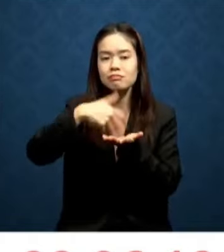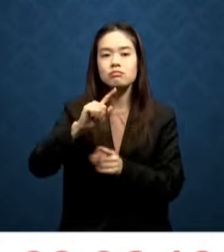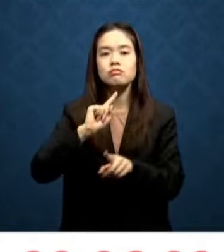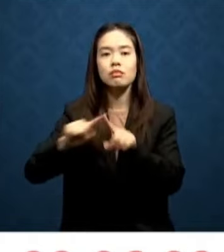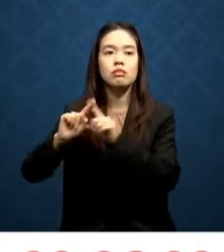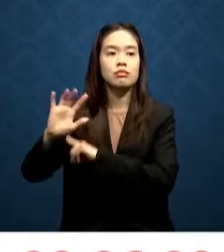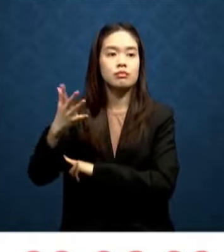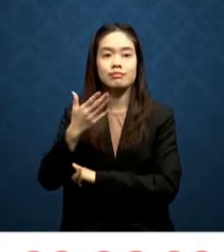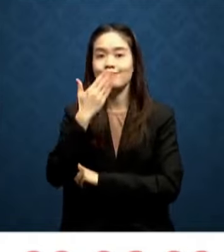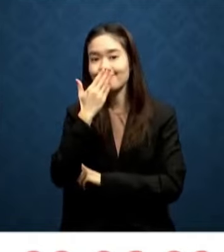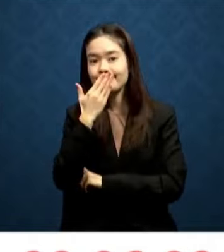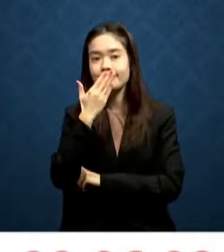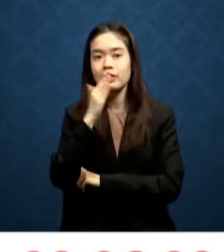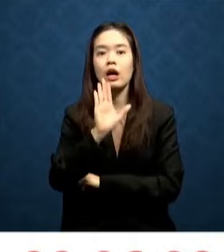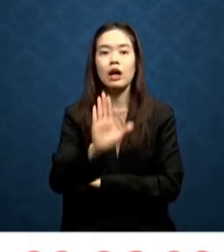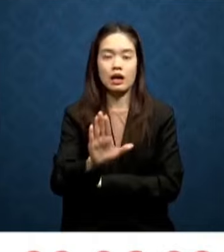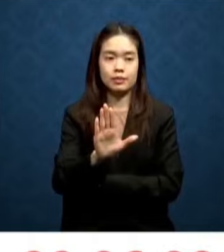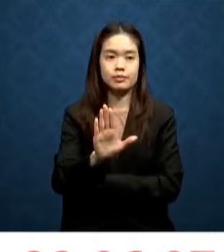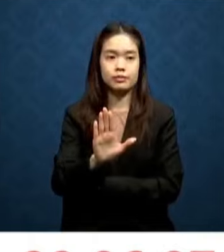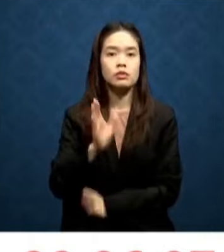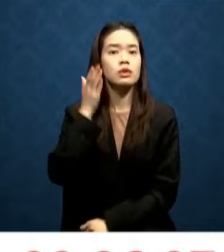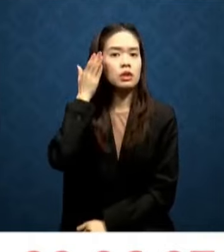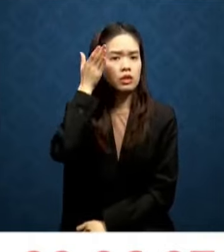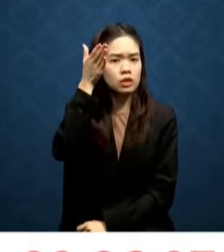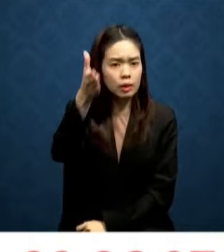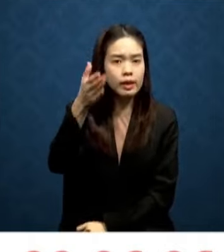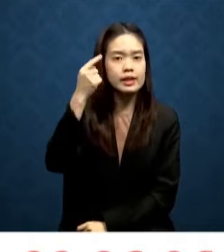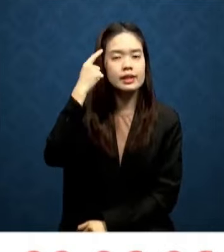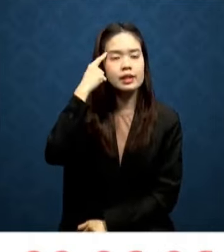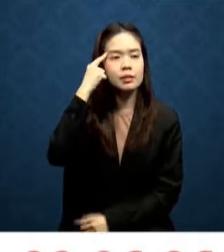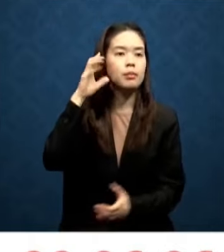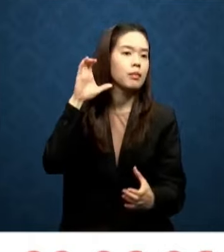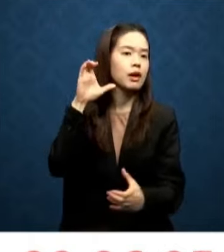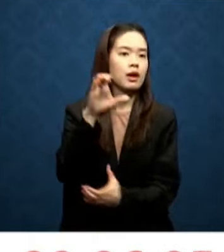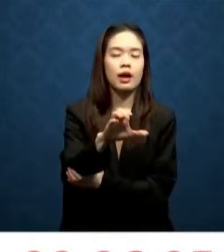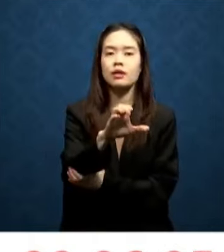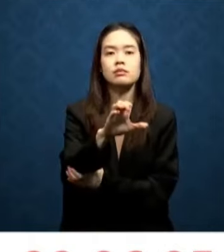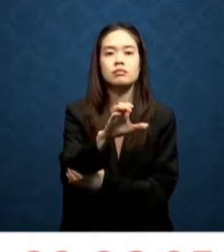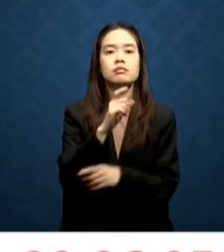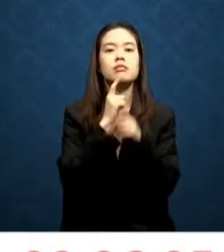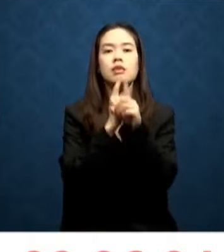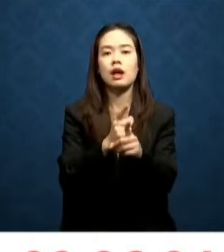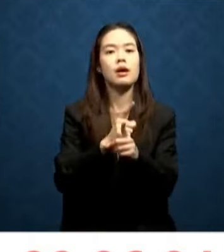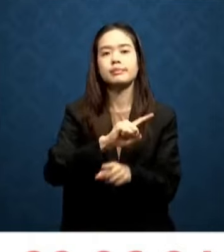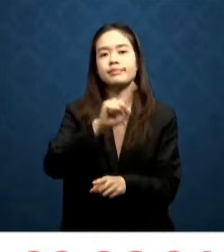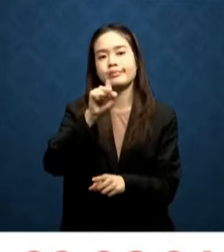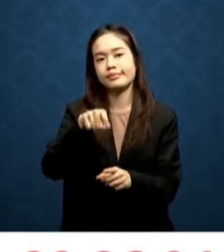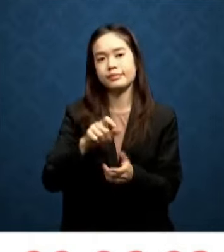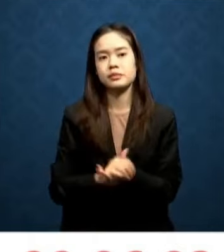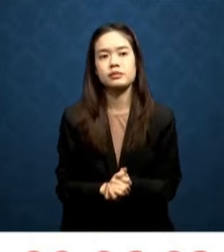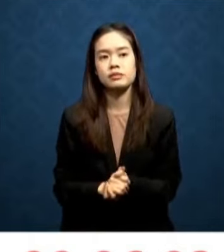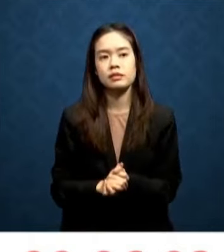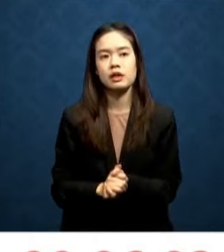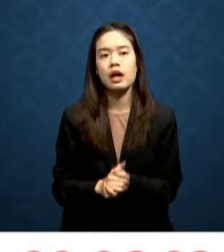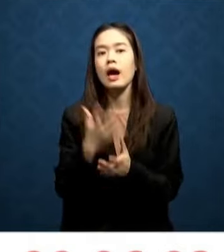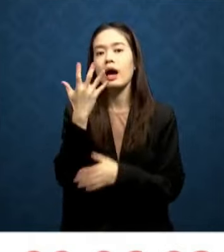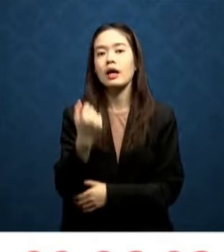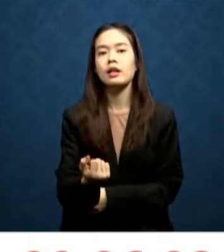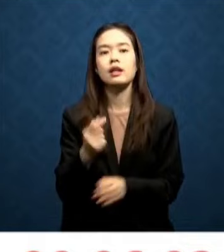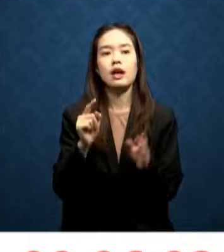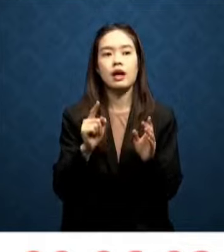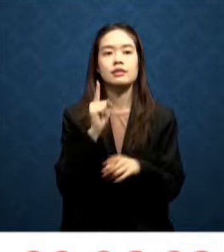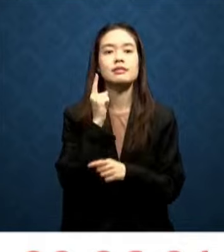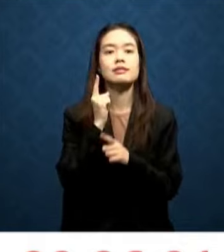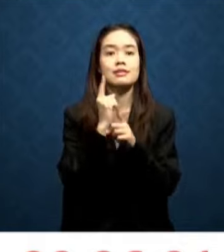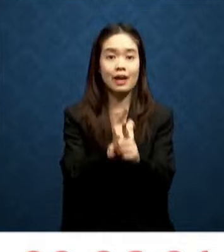ไมค์ต่อไปนี้ก็ไม่จำเป็นที่จะต้องมีข้อบังคับใดๆให้มีข้อบังคับเหลือเพียงข้อเดียวคือต